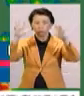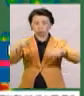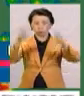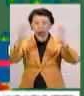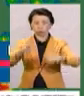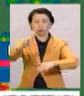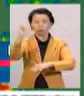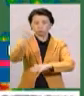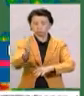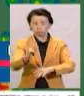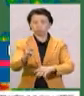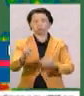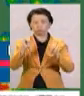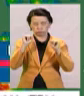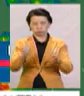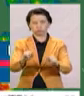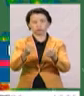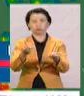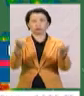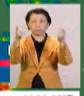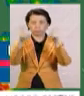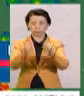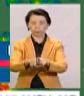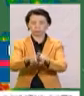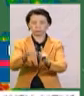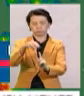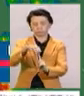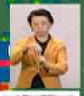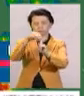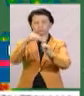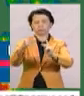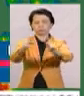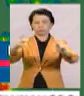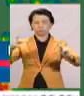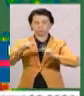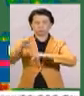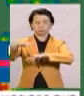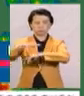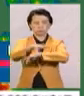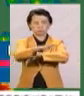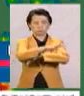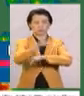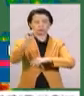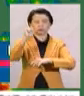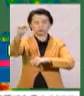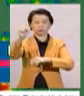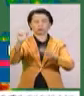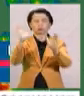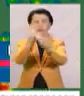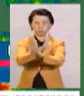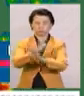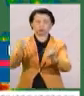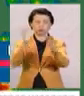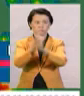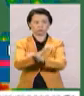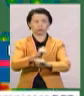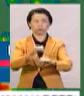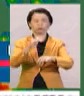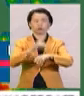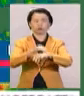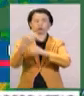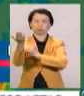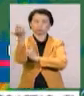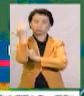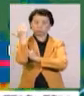ribut petir masih lagi dijangka boleh berlaku terutamanya di kawasan perairan negeri Sabah dan juga Sarawak pada waktu